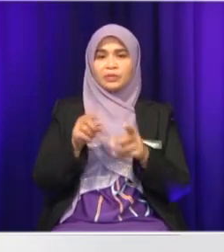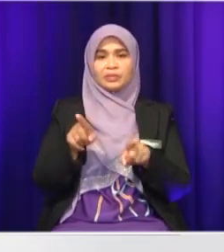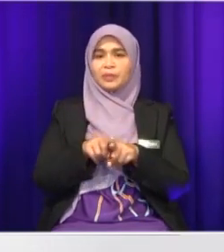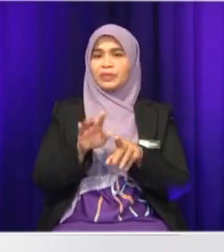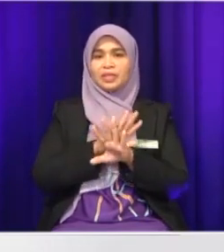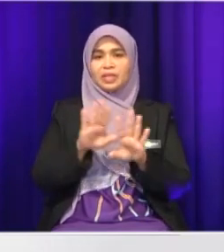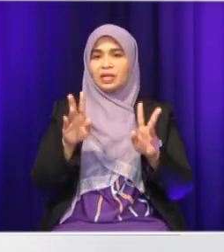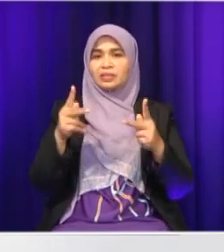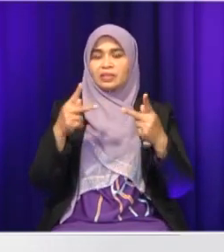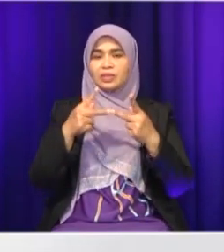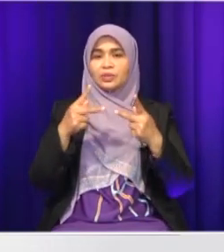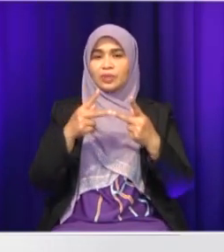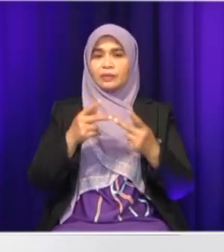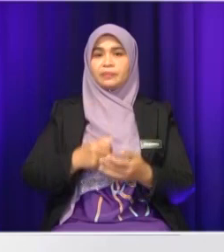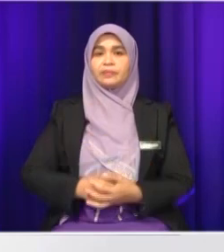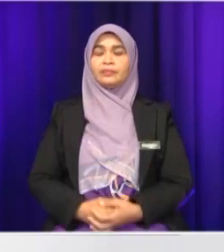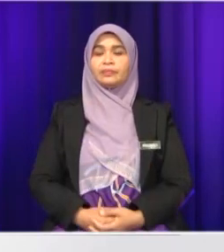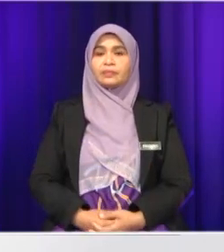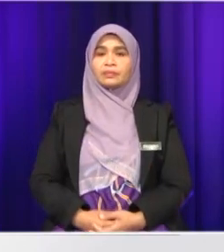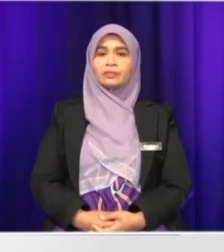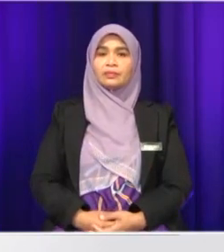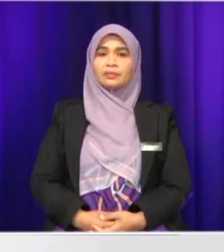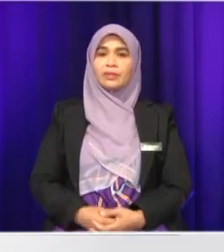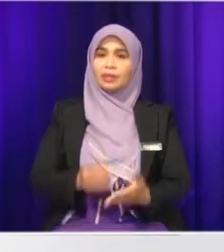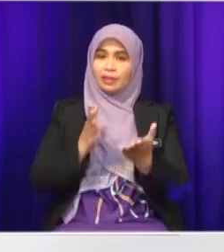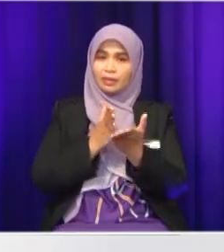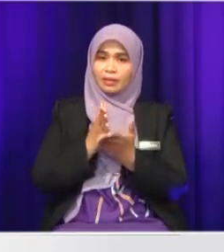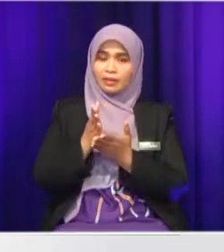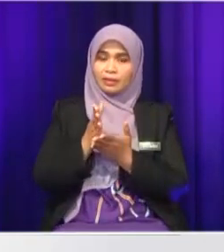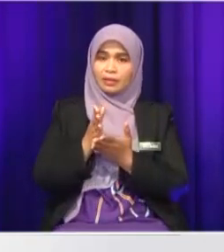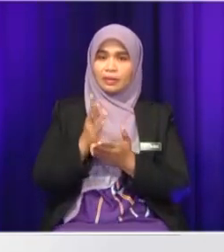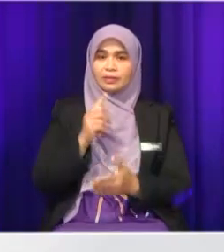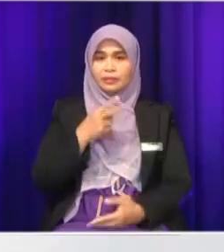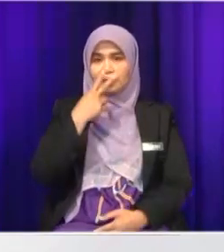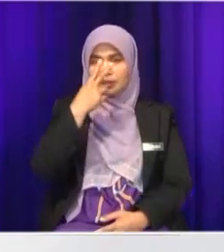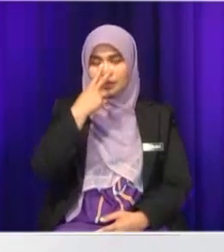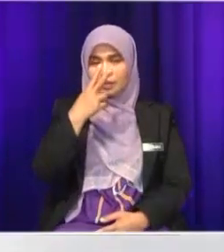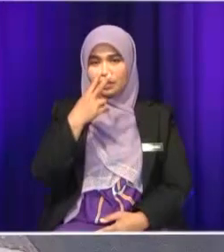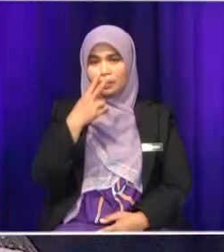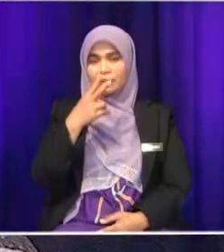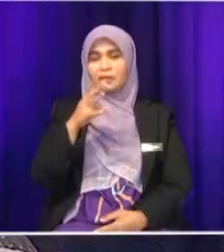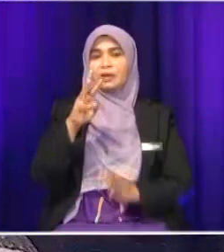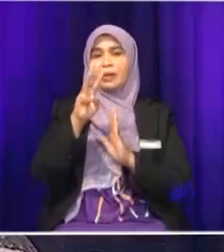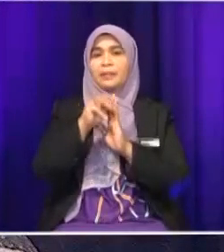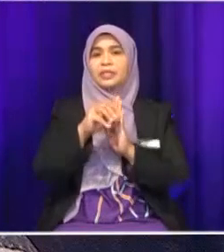Oke jadi ini adalah kaidah mencelup seharusnya kita tengok dulu kaidah mencara